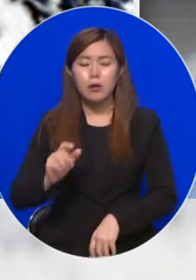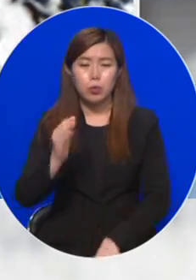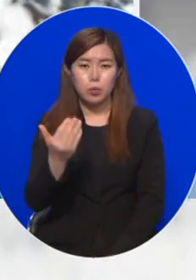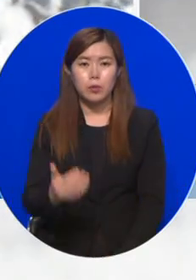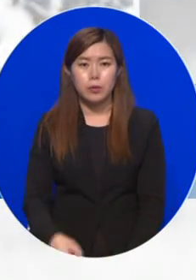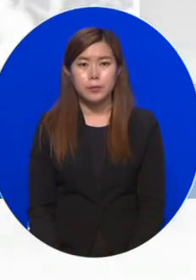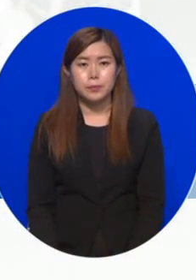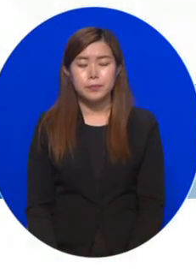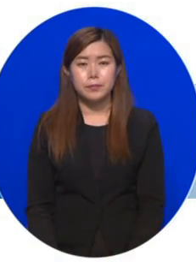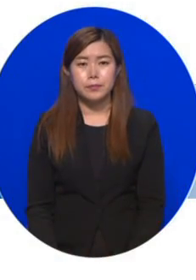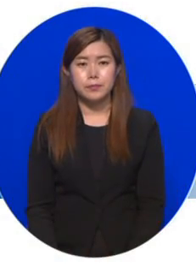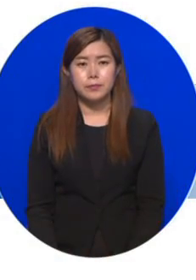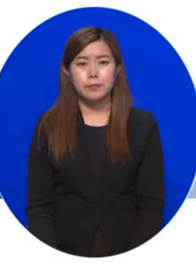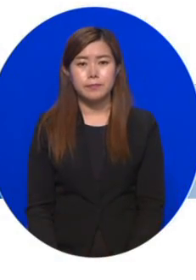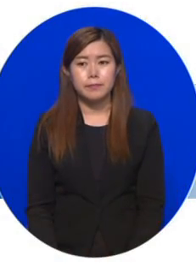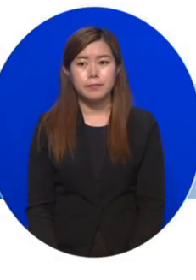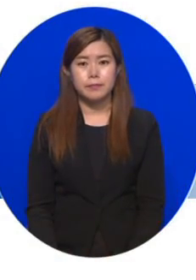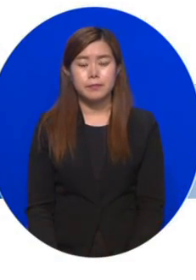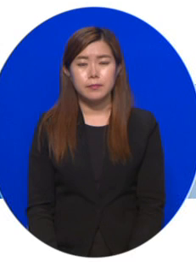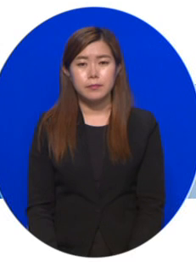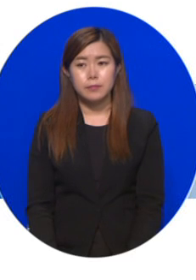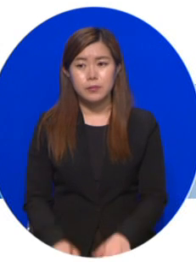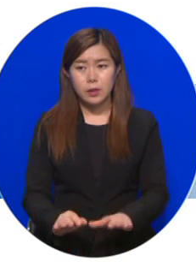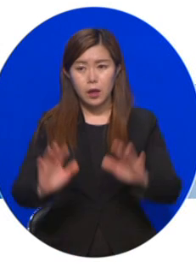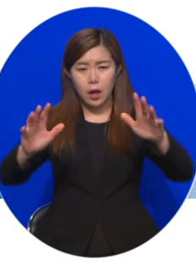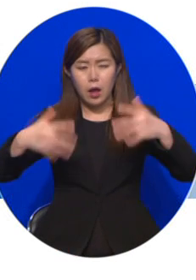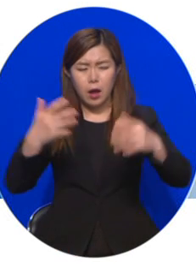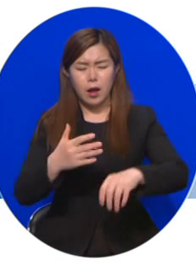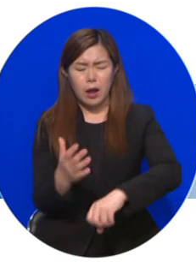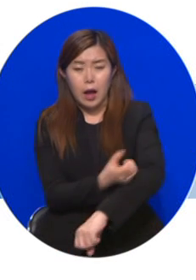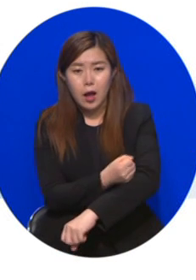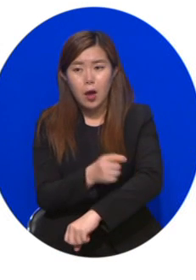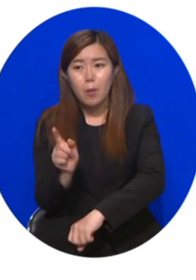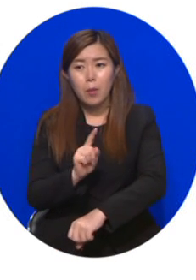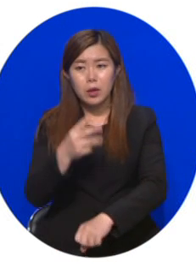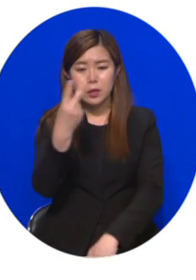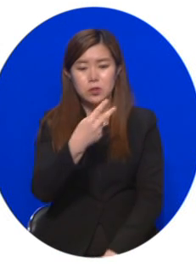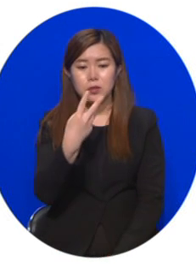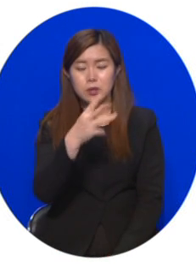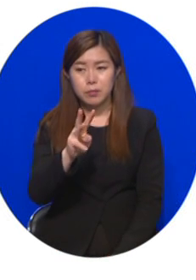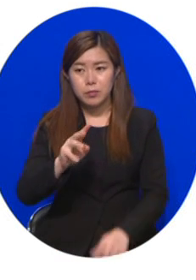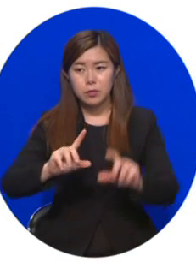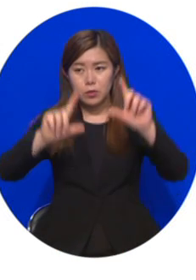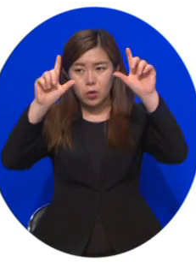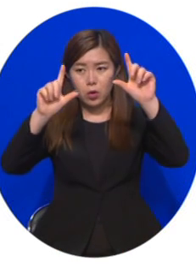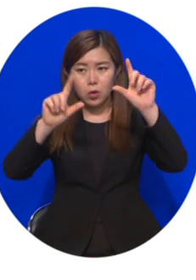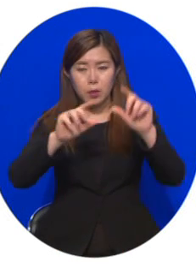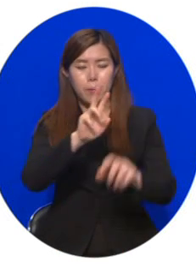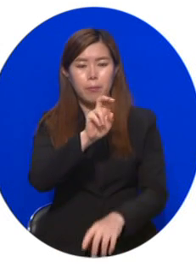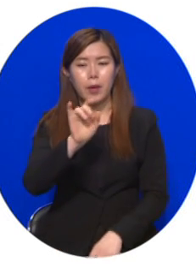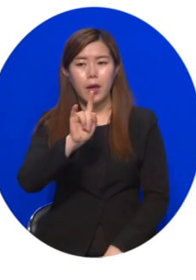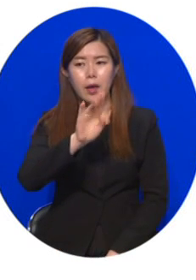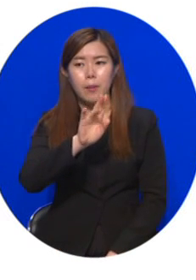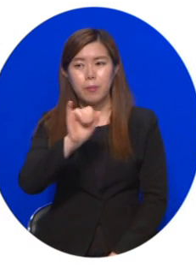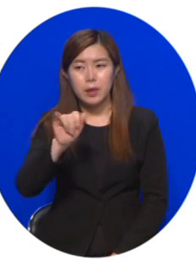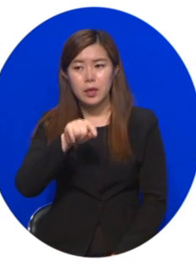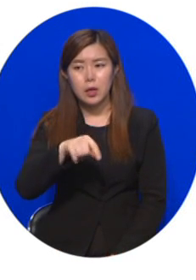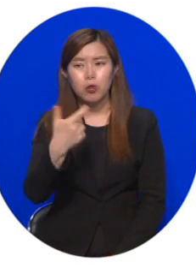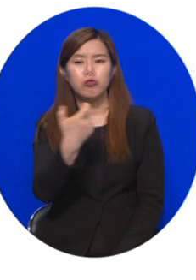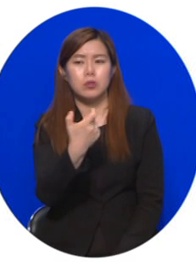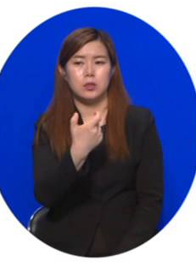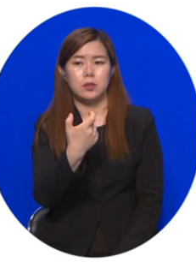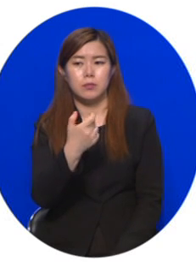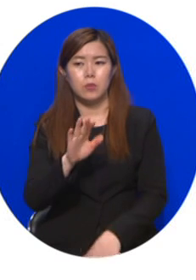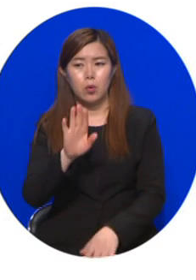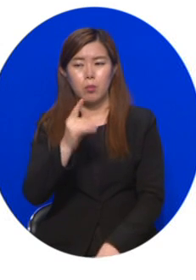키울 전망입니다. 지금까지 강풍 기록을 보면 2003년 매미가 초속 60m로 1위였고요.